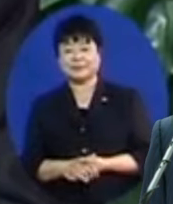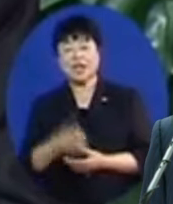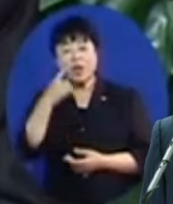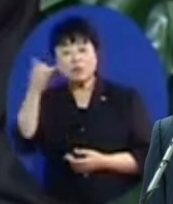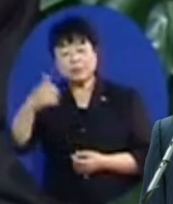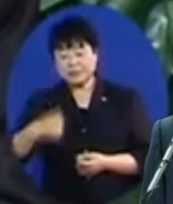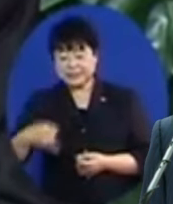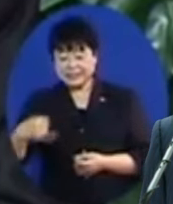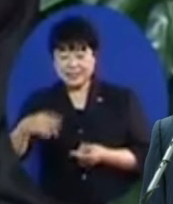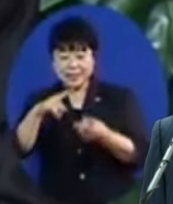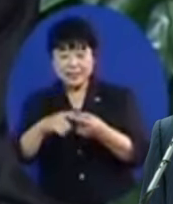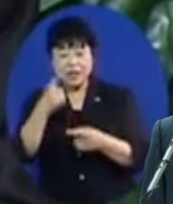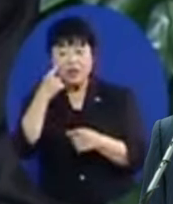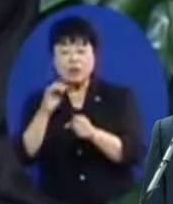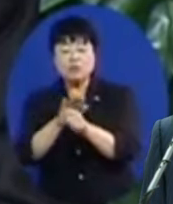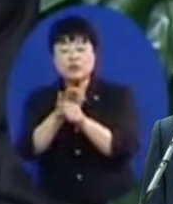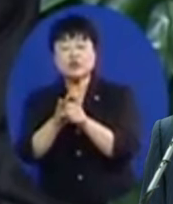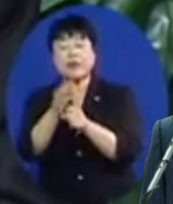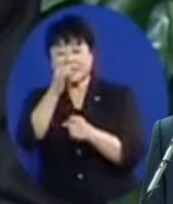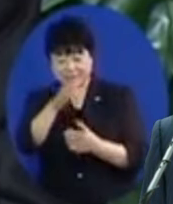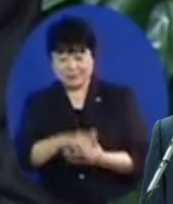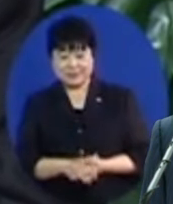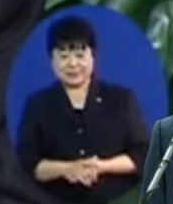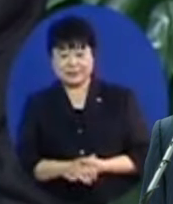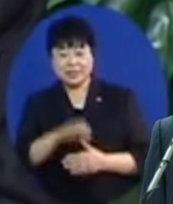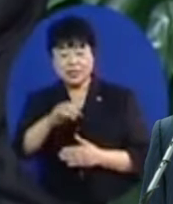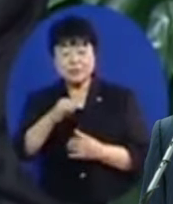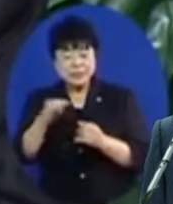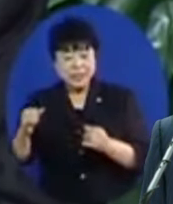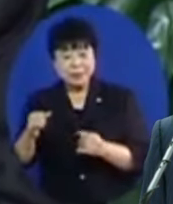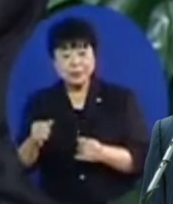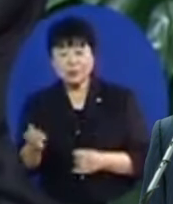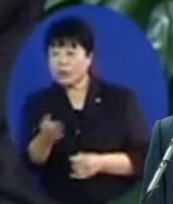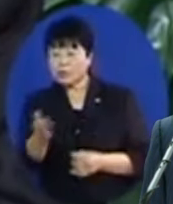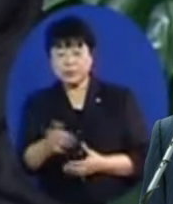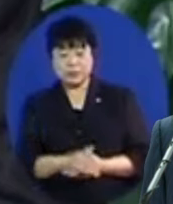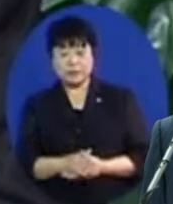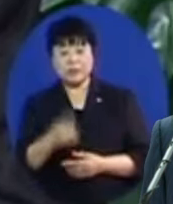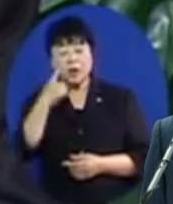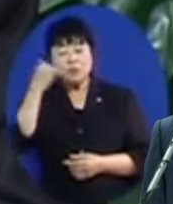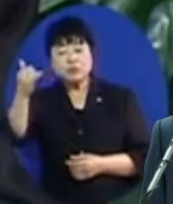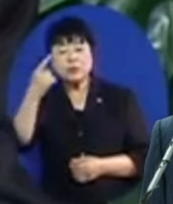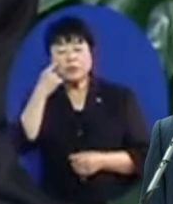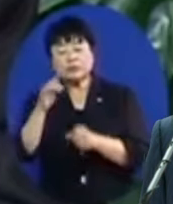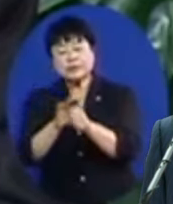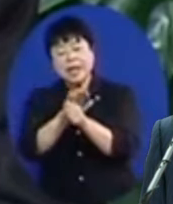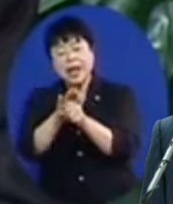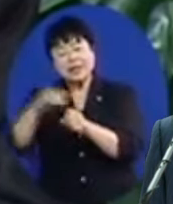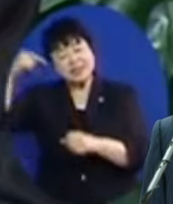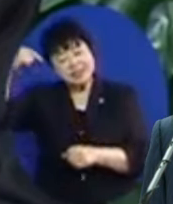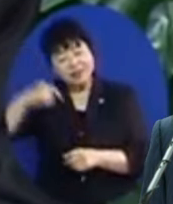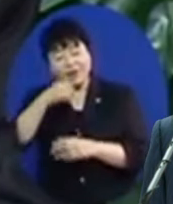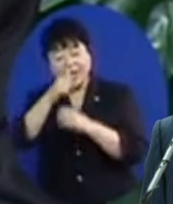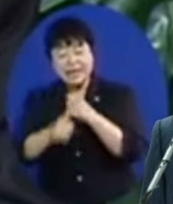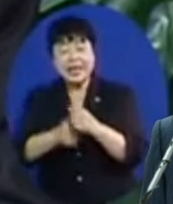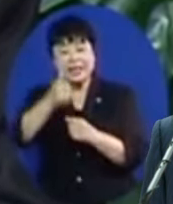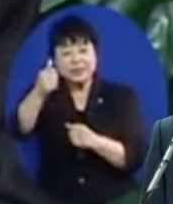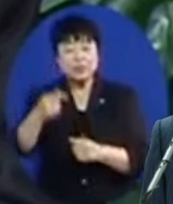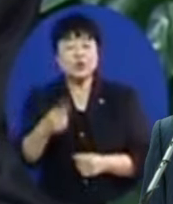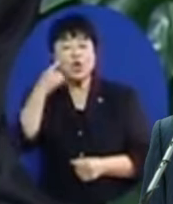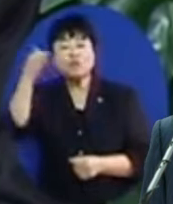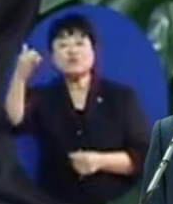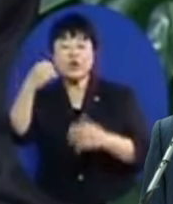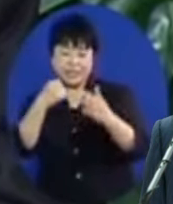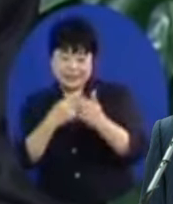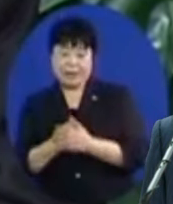부모님은 자식에 대해서 긍휼이 많습니다. 이웃 사람들은 그렇지 않지만은 부모는 긍휼이 많습니다. 하나님은 우리의 부모이기